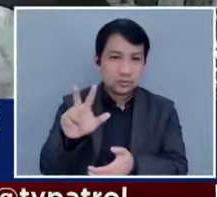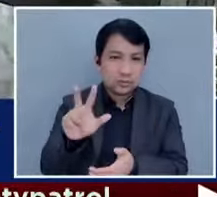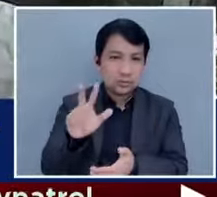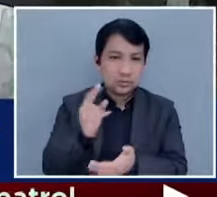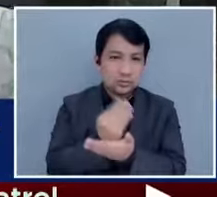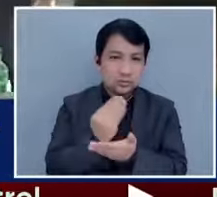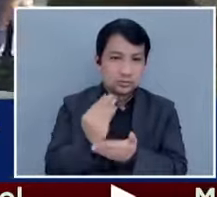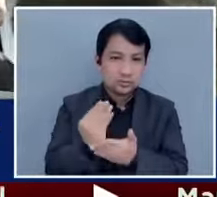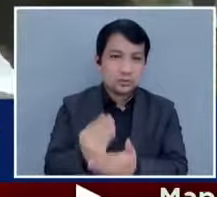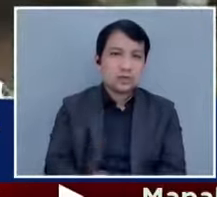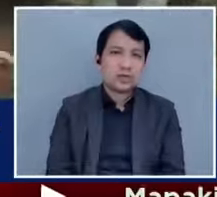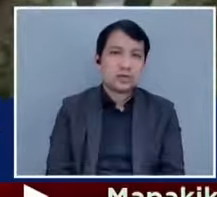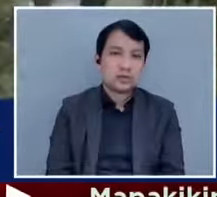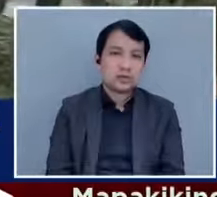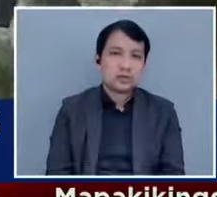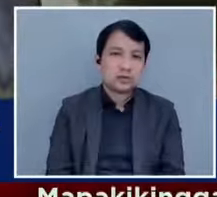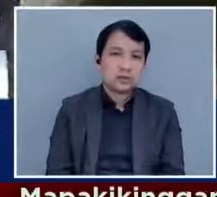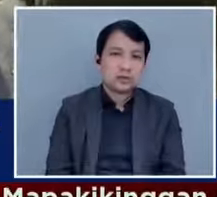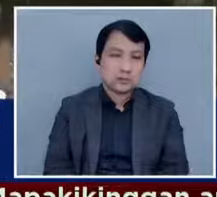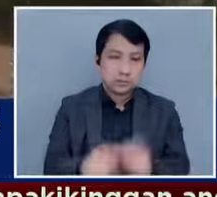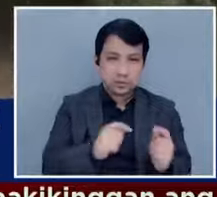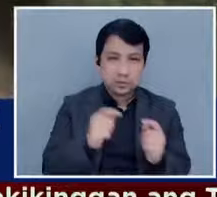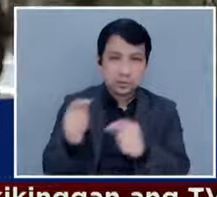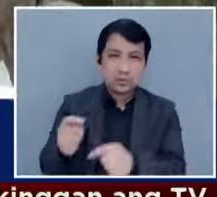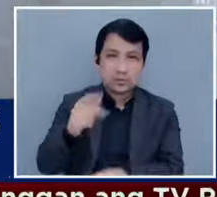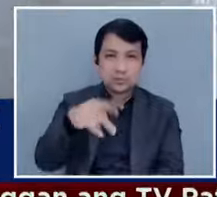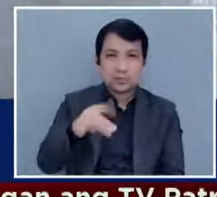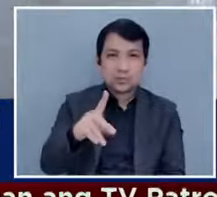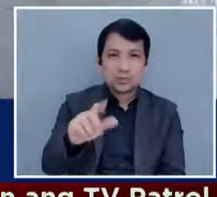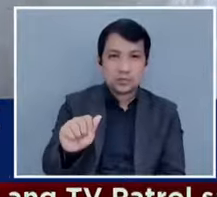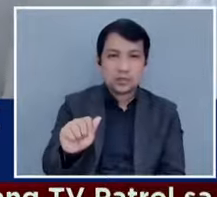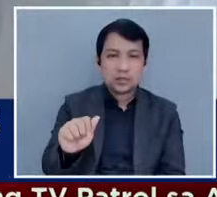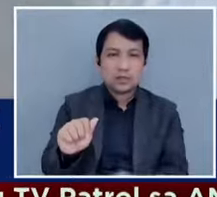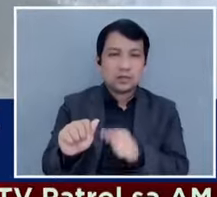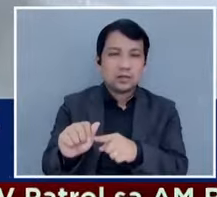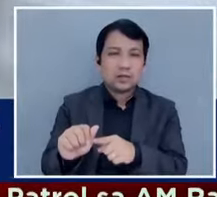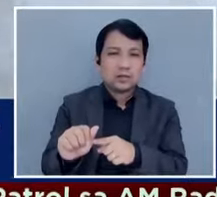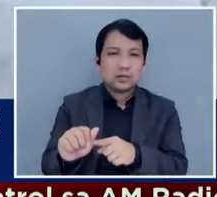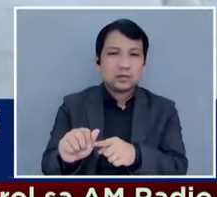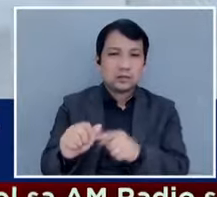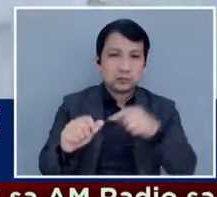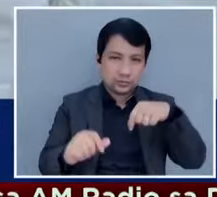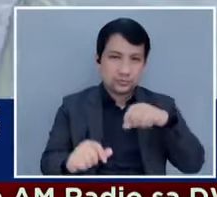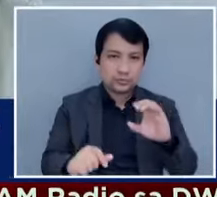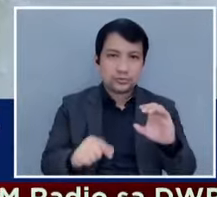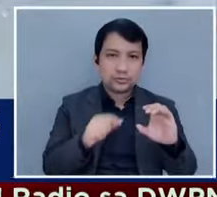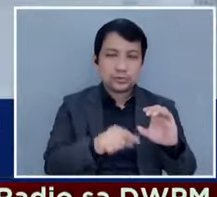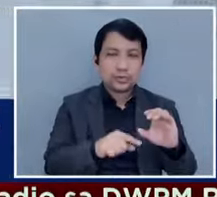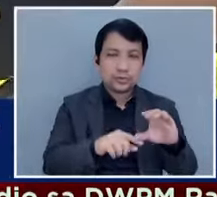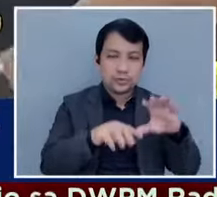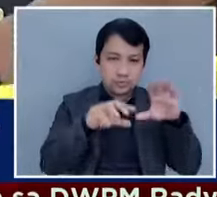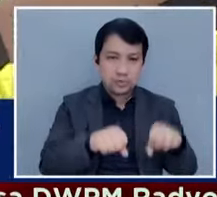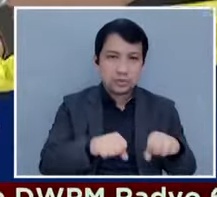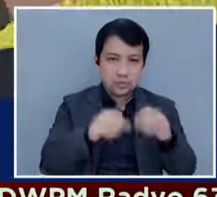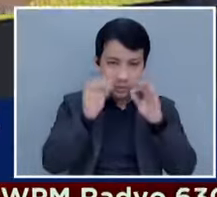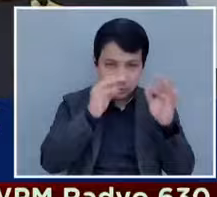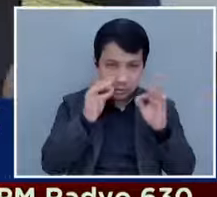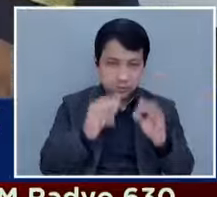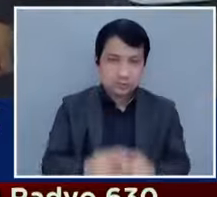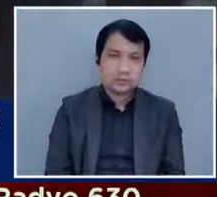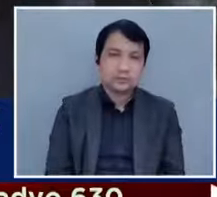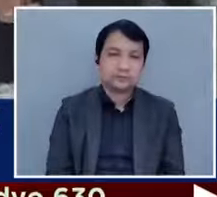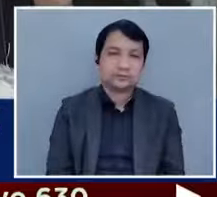billion pesos. Na i-turnover na sa PDEA National Headquarters sa Quezon City ang mga nasabat na illegal na